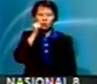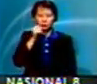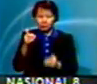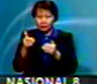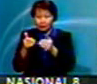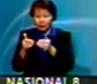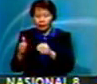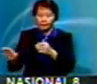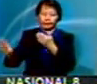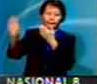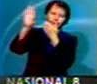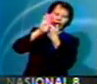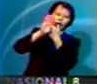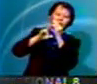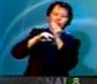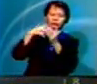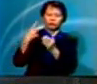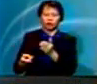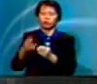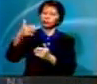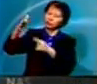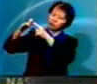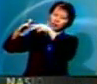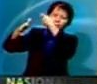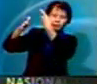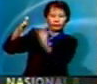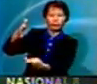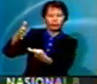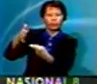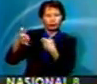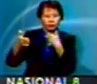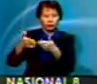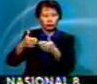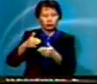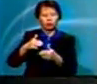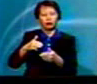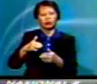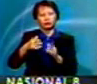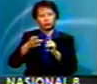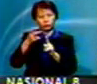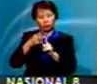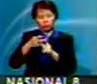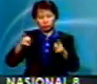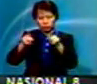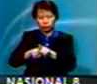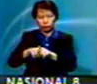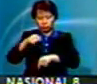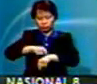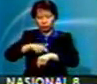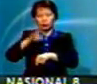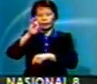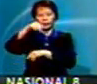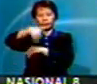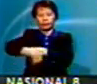nyaris ditimpa sebuah papan iklan yang jatuh dari tingkat 5 sebuah pusat perniagaan berhampiran Bukit Jambul dalam satu kejadian kira-kira pukul